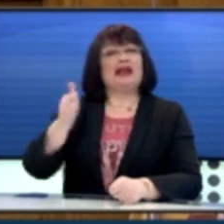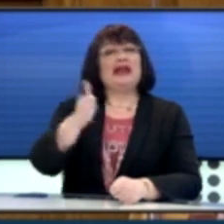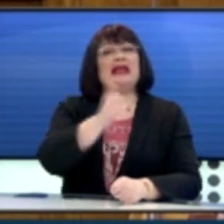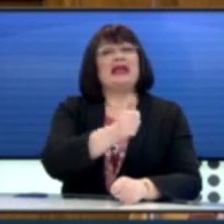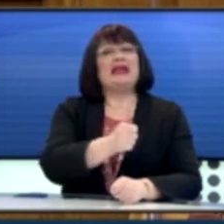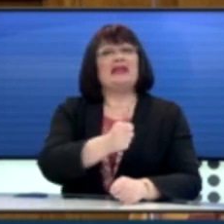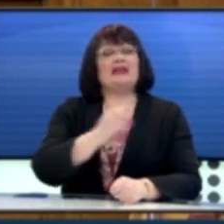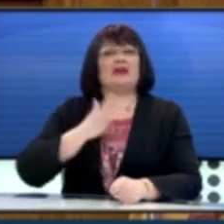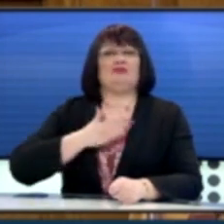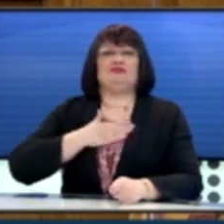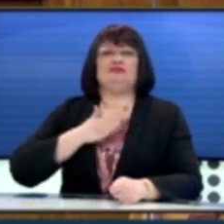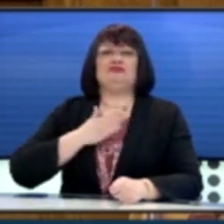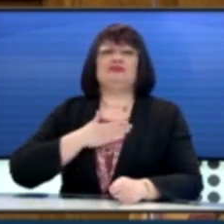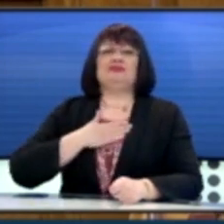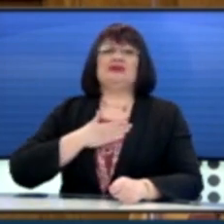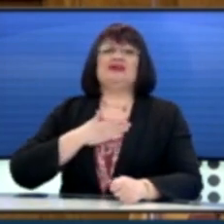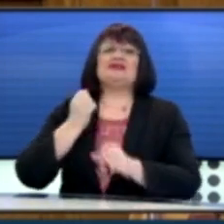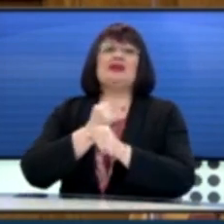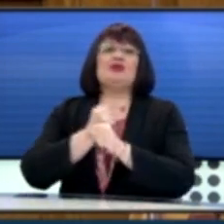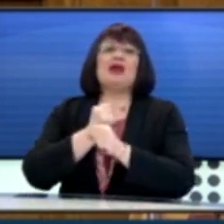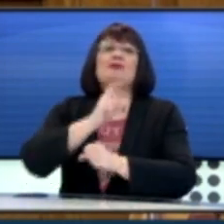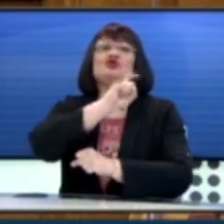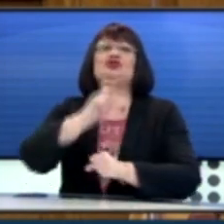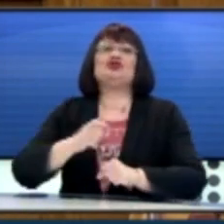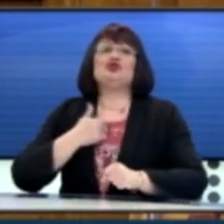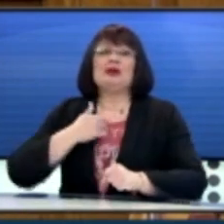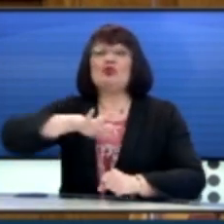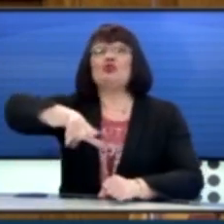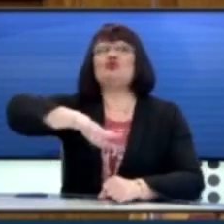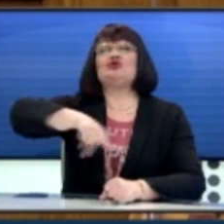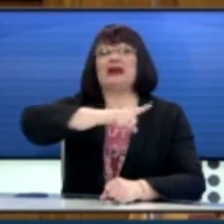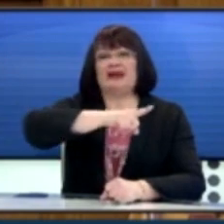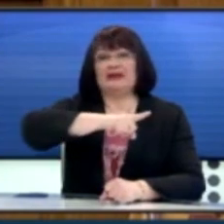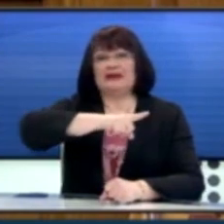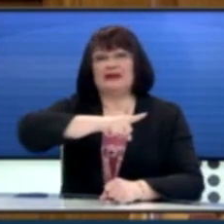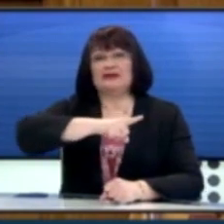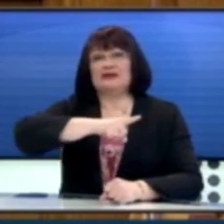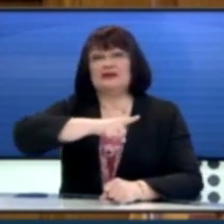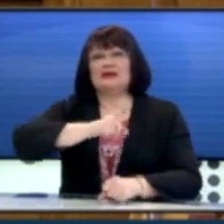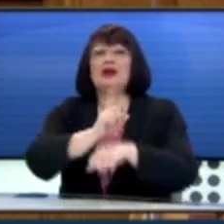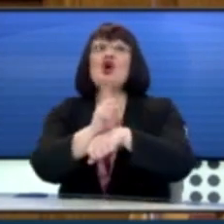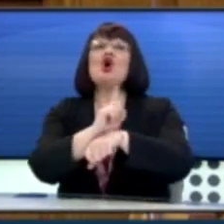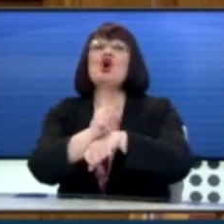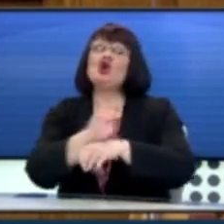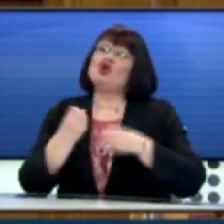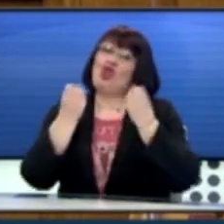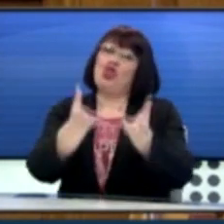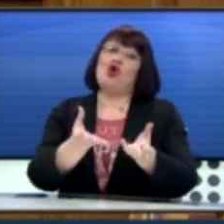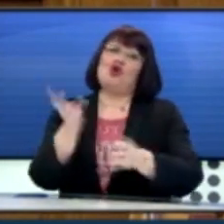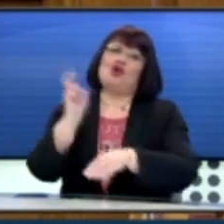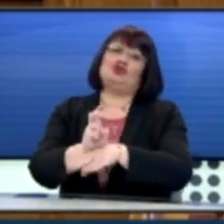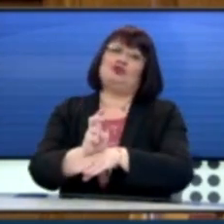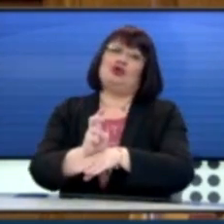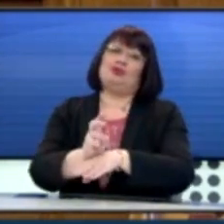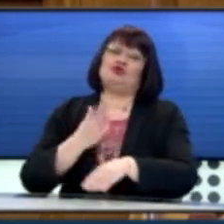ίδιοι κουμάντο στους κόπους τους που τώρα τους κλέβει το σύστημά σας. Σας παραχωρώ το χρόνο για τους